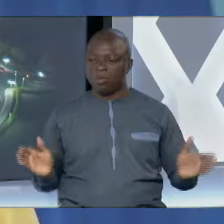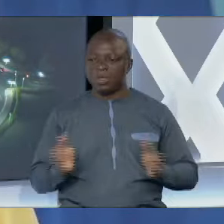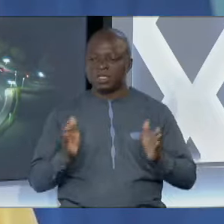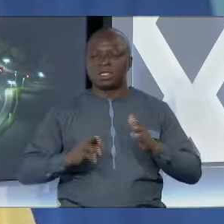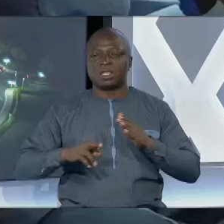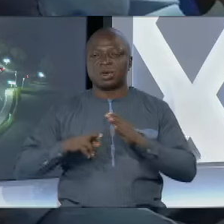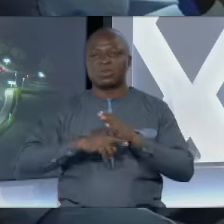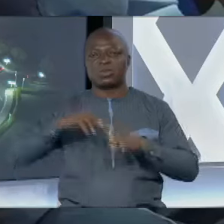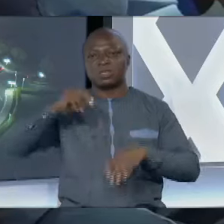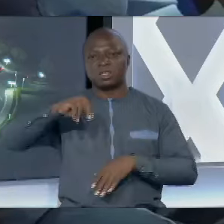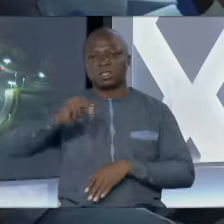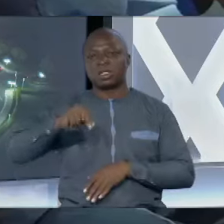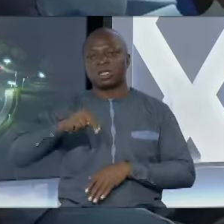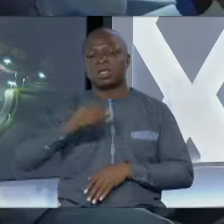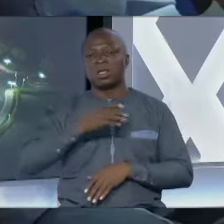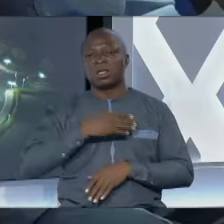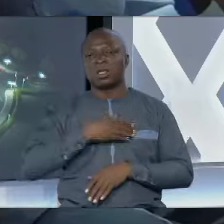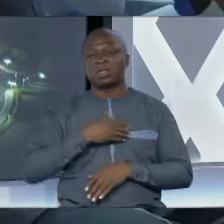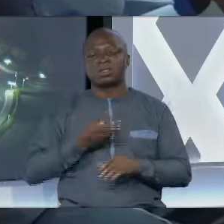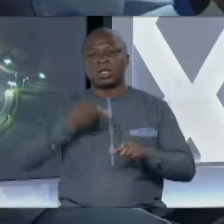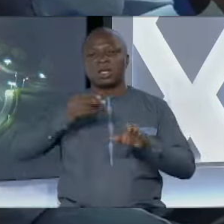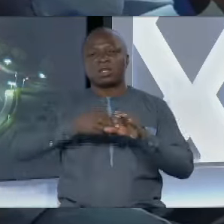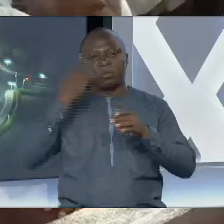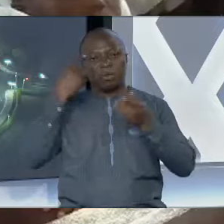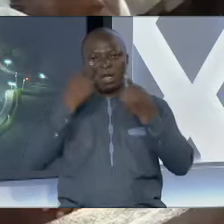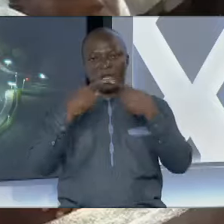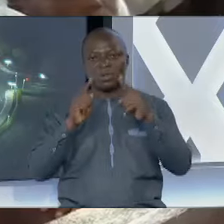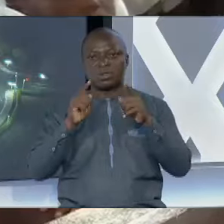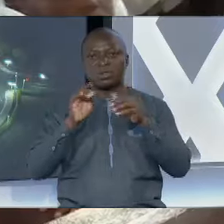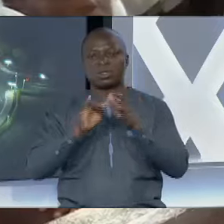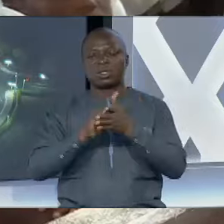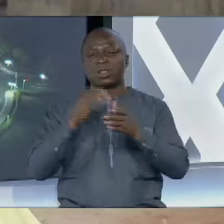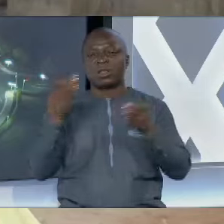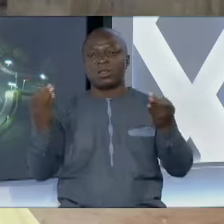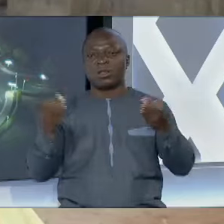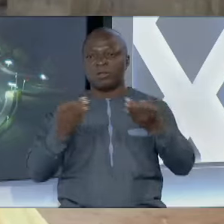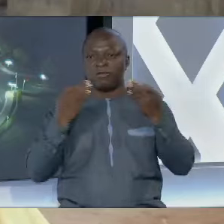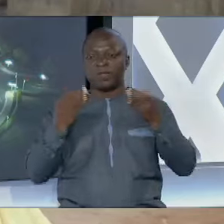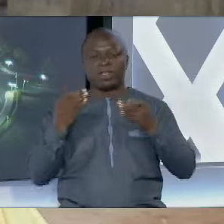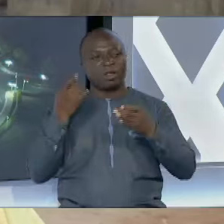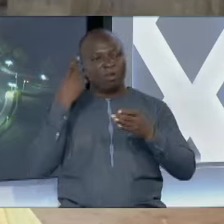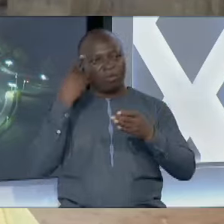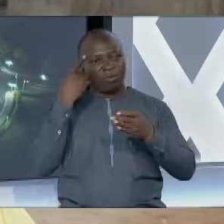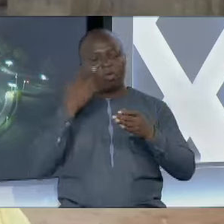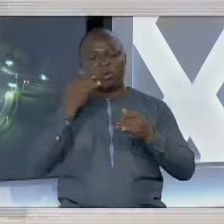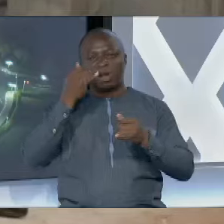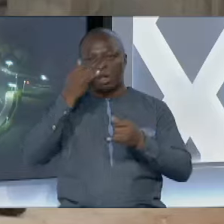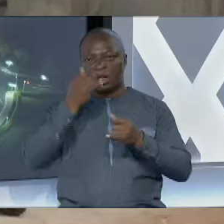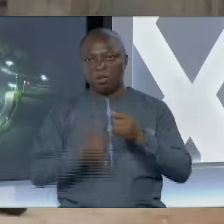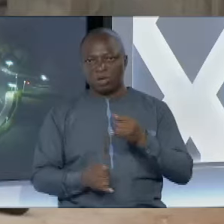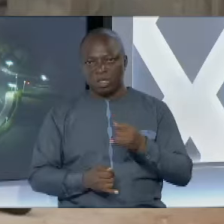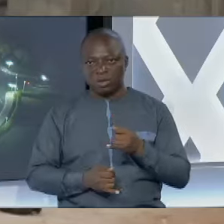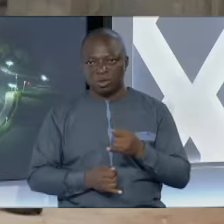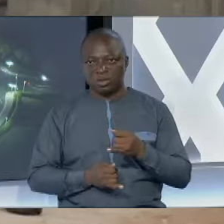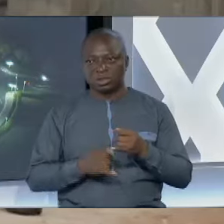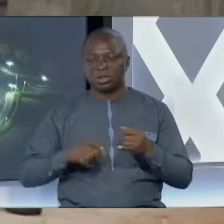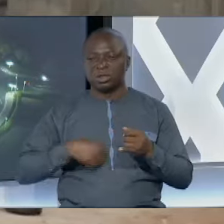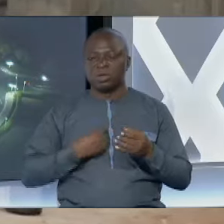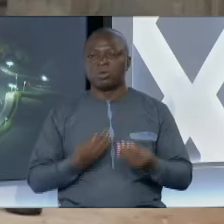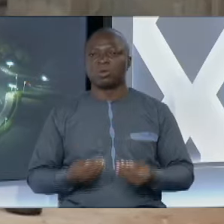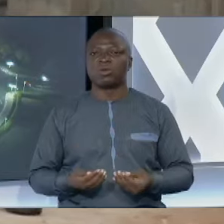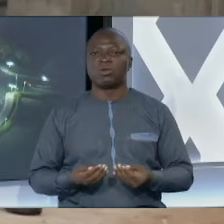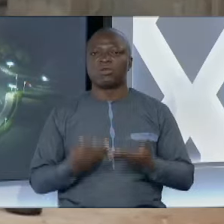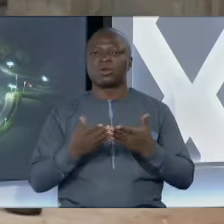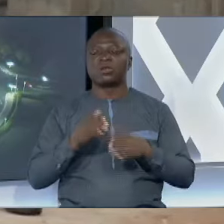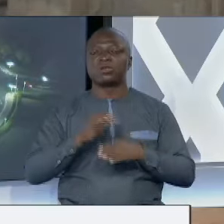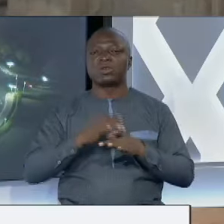ressources nécessaires et s'engager pour la réussite de ce jubilé. Pour l'apothéose, nous comptons sur